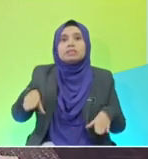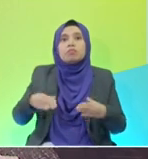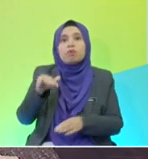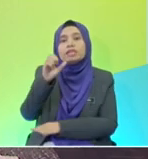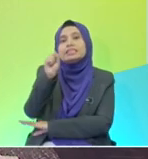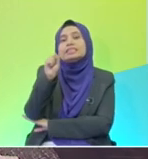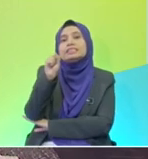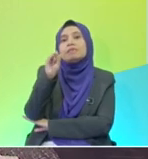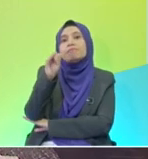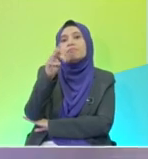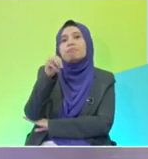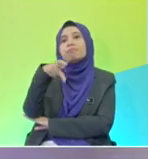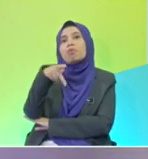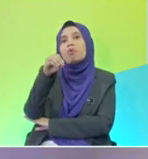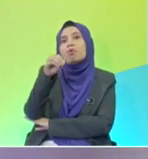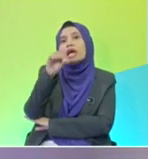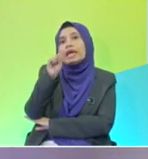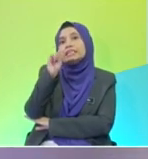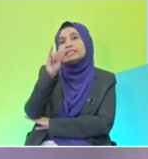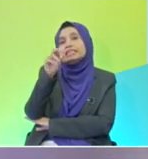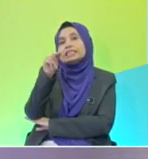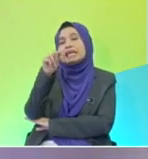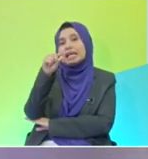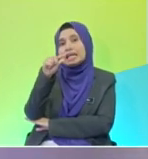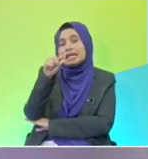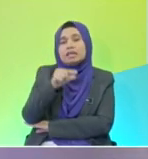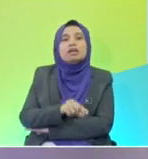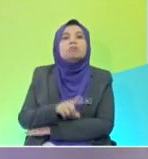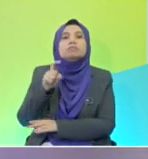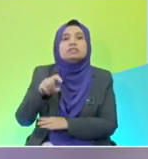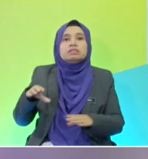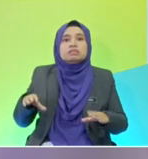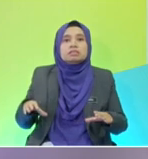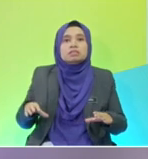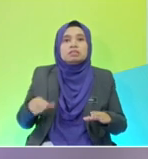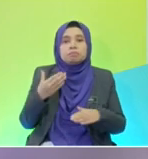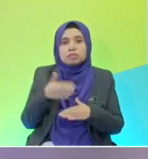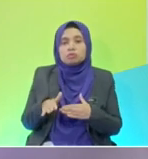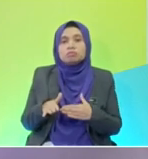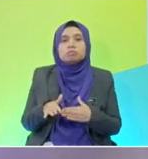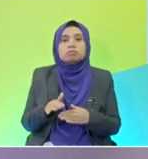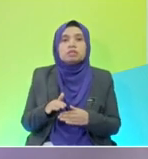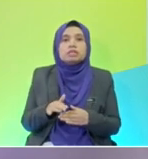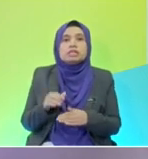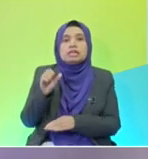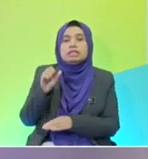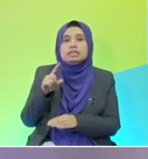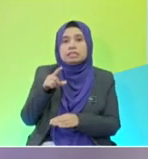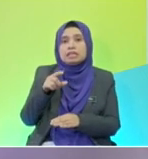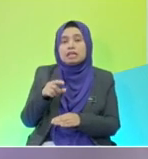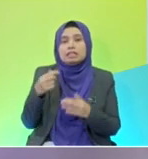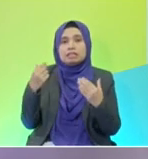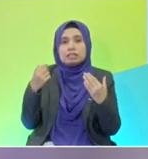kebocoran dan kriminal pasti kemudian lakukan posisi jadi dikasih ini si fusi melibatkan